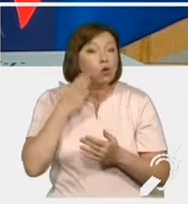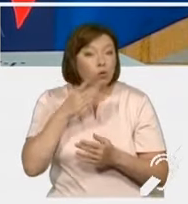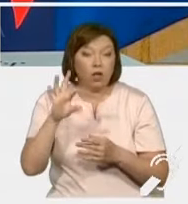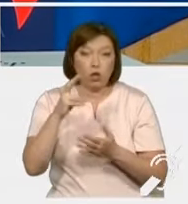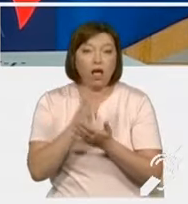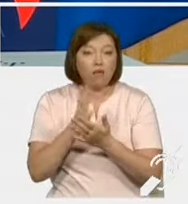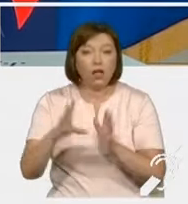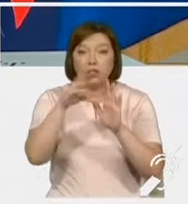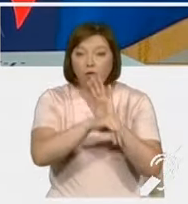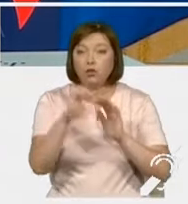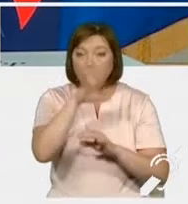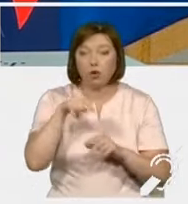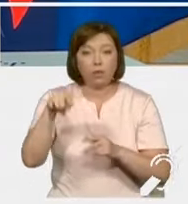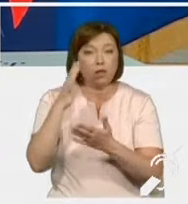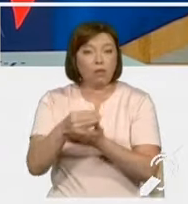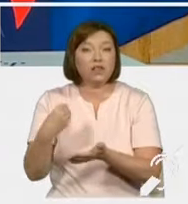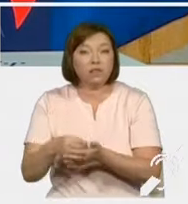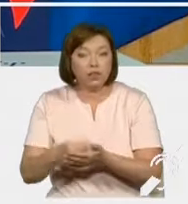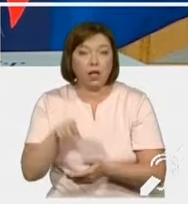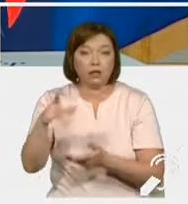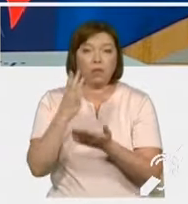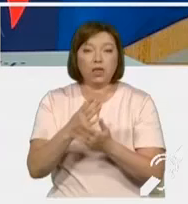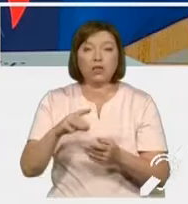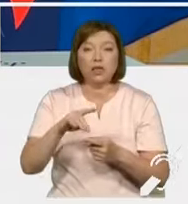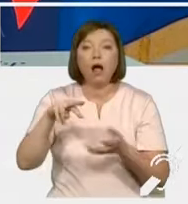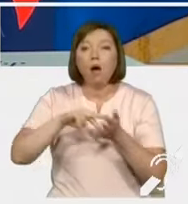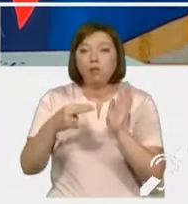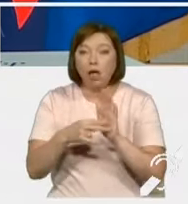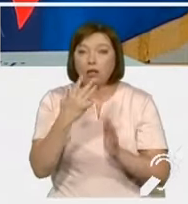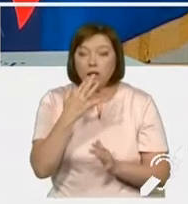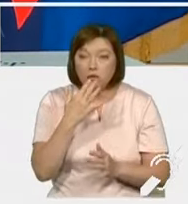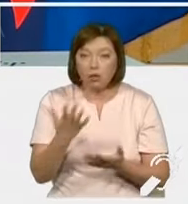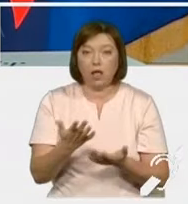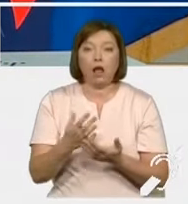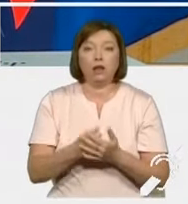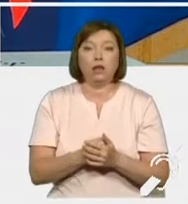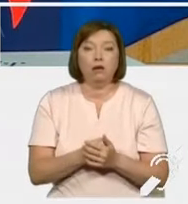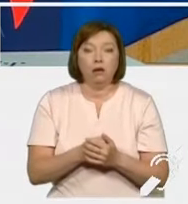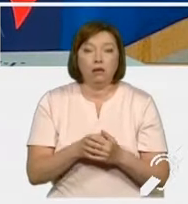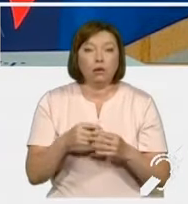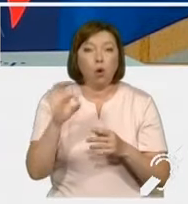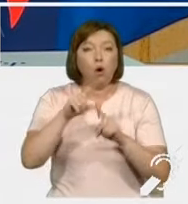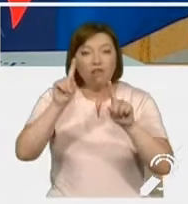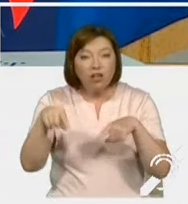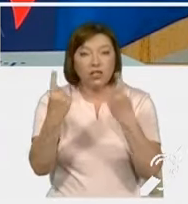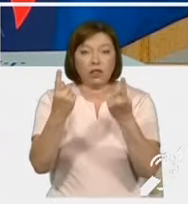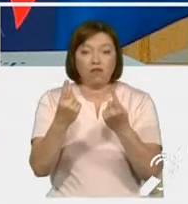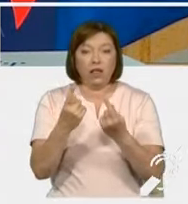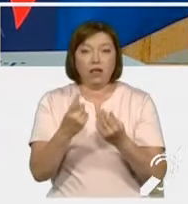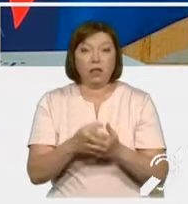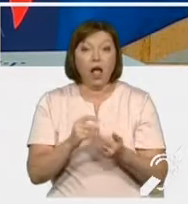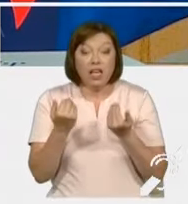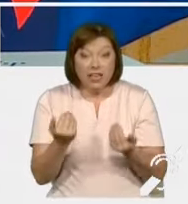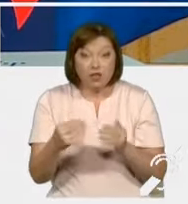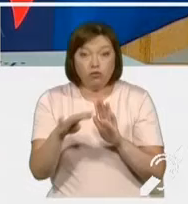Modernizare, cum este Planul Național de Reziliență și Recuperare. Astăzi,